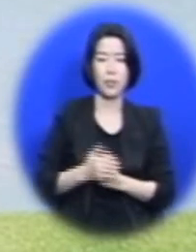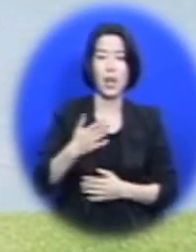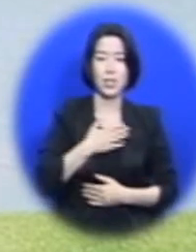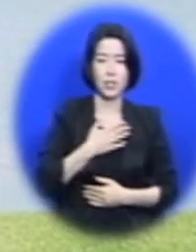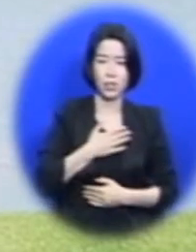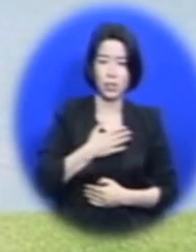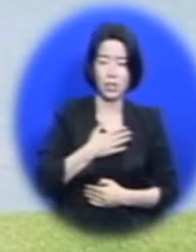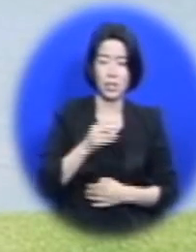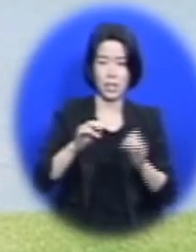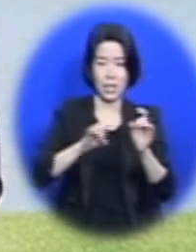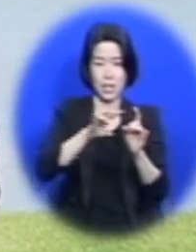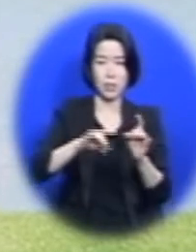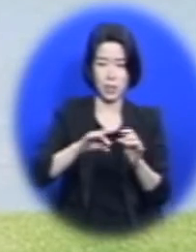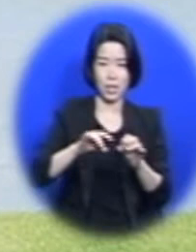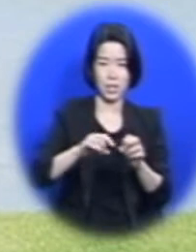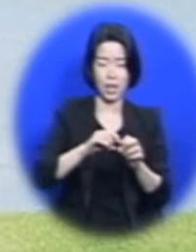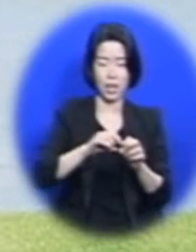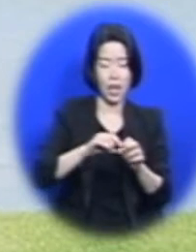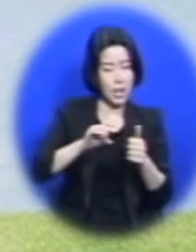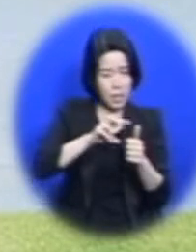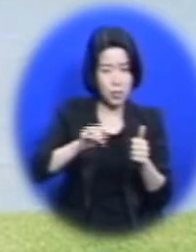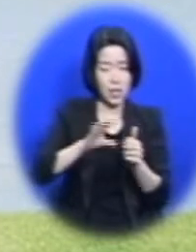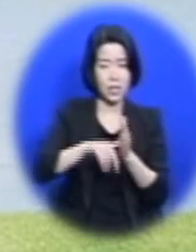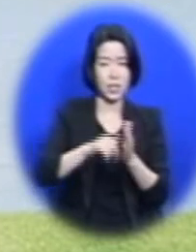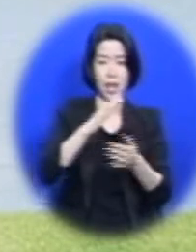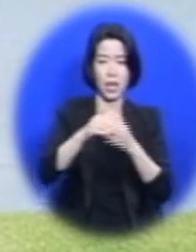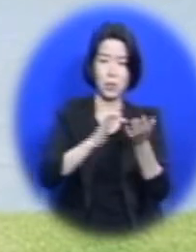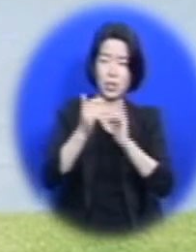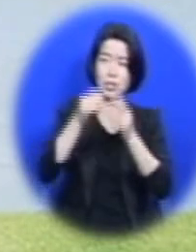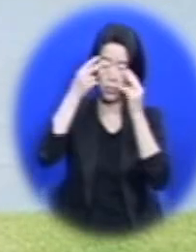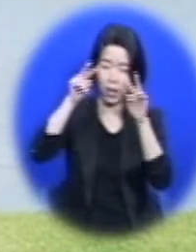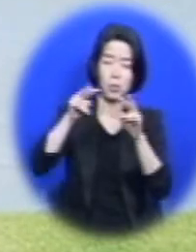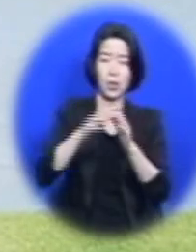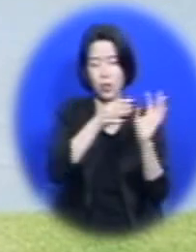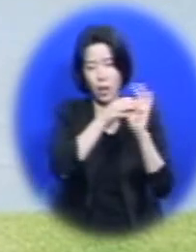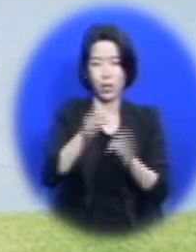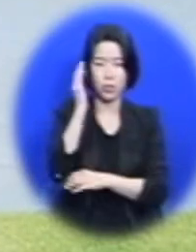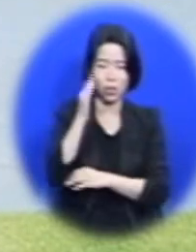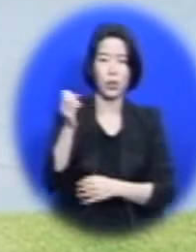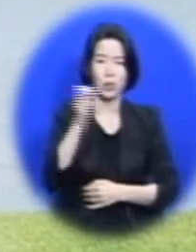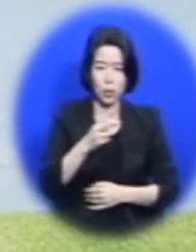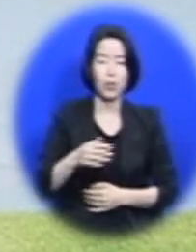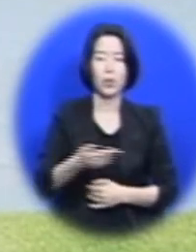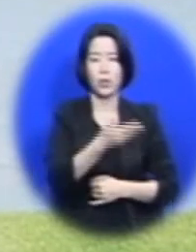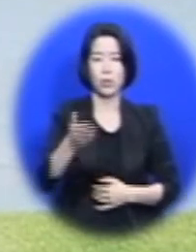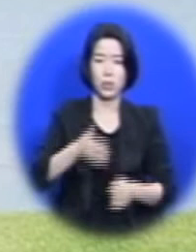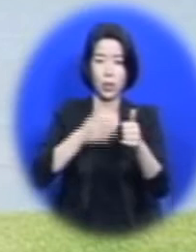저는 24시간 예수님을 바라보시라고 계속 설교하고 또 설교하고 여러분들에게